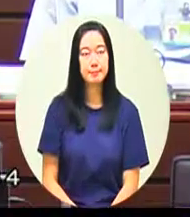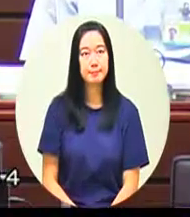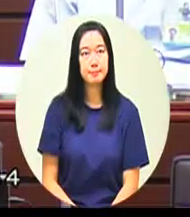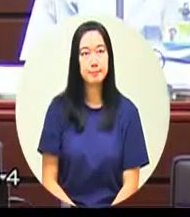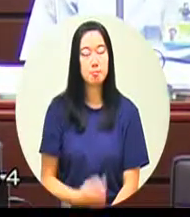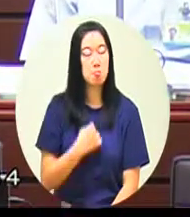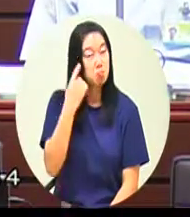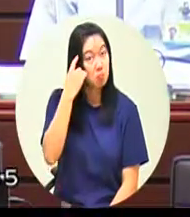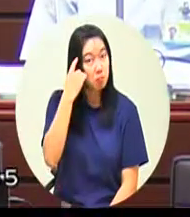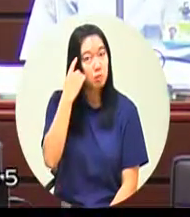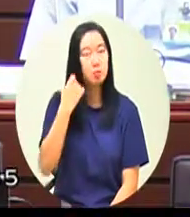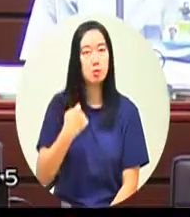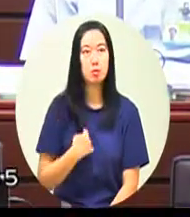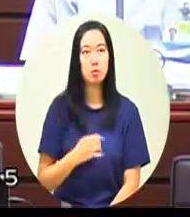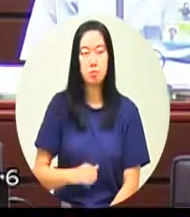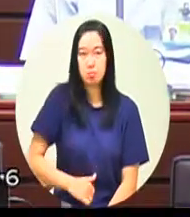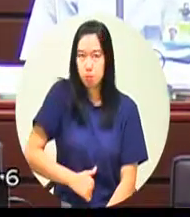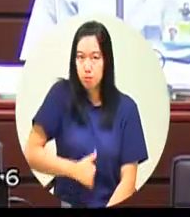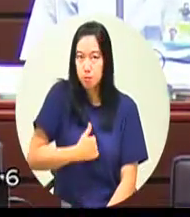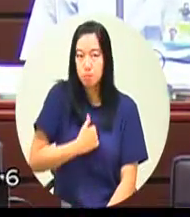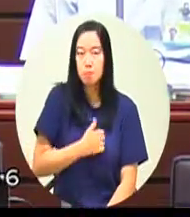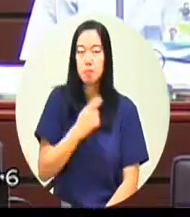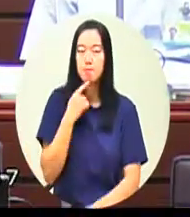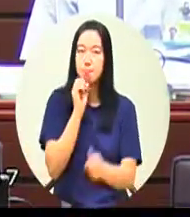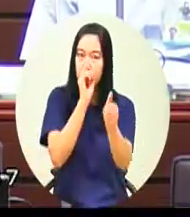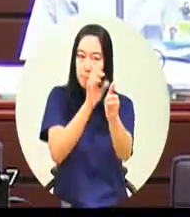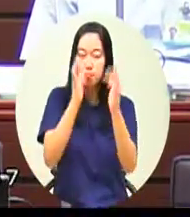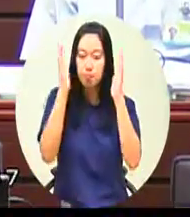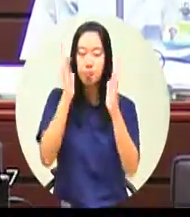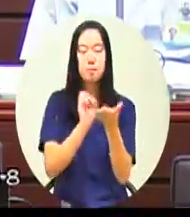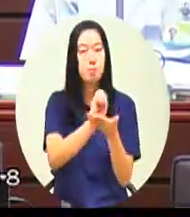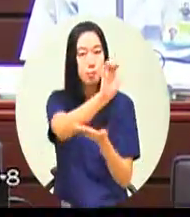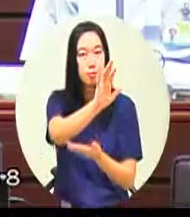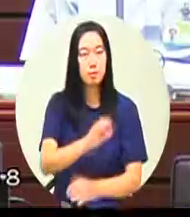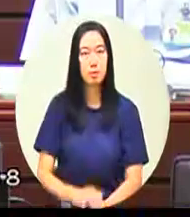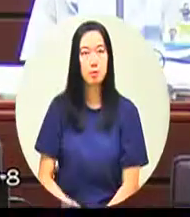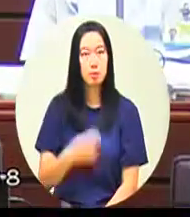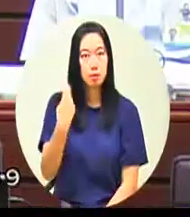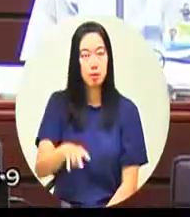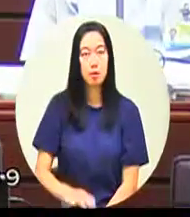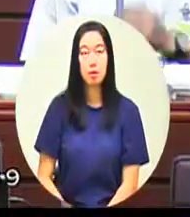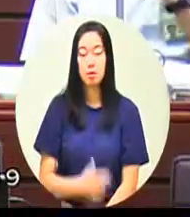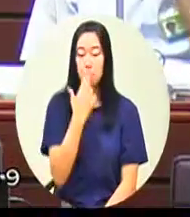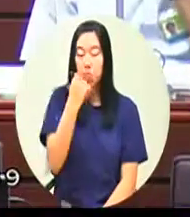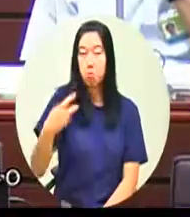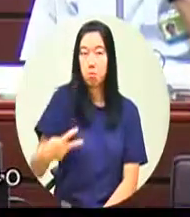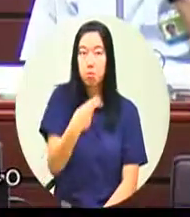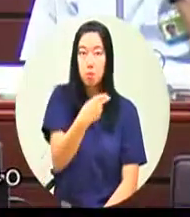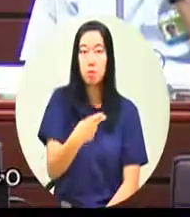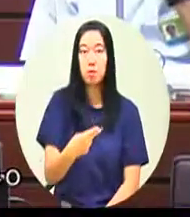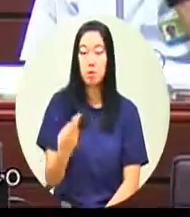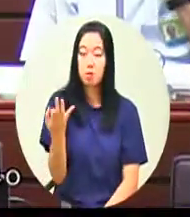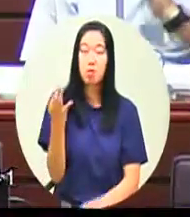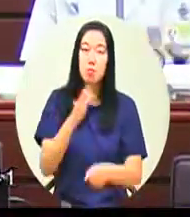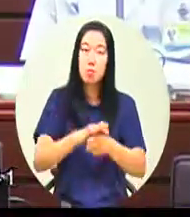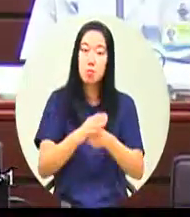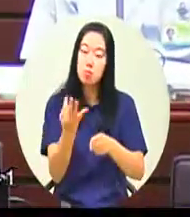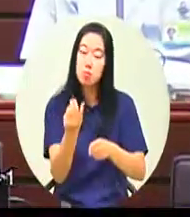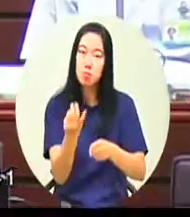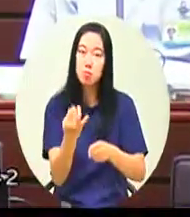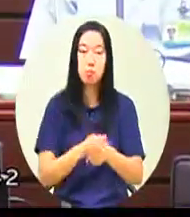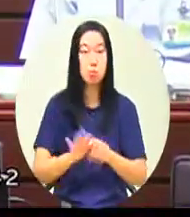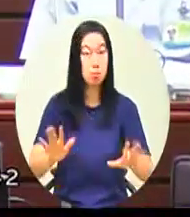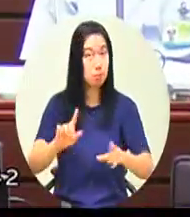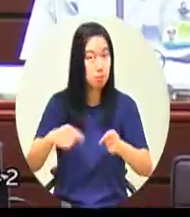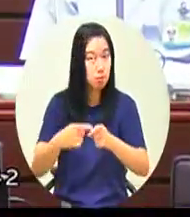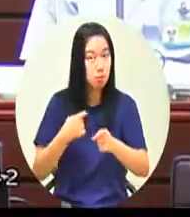是我直接做严正的声明。第二个就是讲咱这个决议经费，我直接甲王议员报告，伫咱今年的时